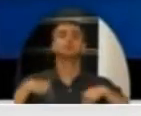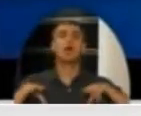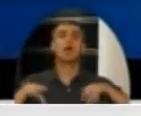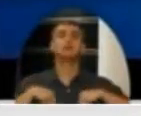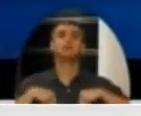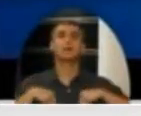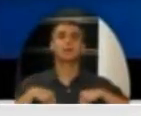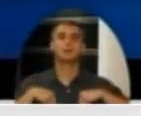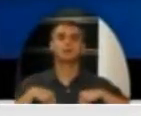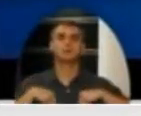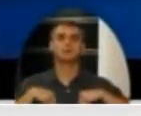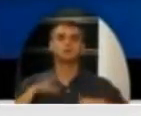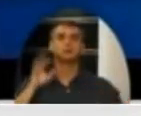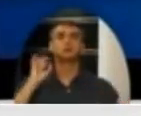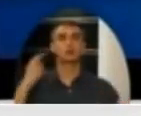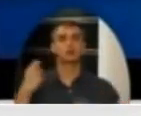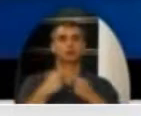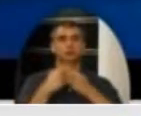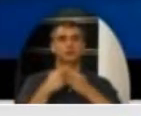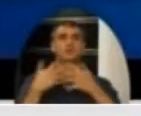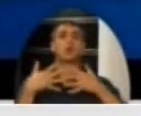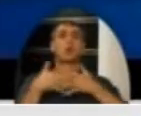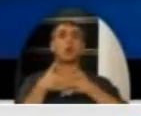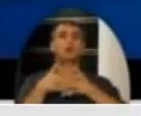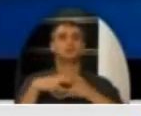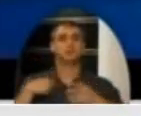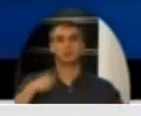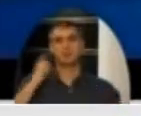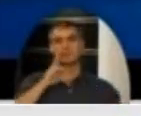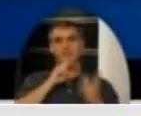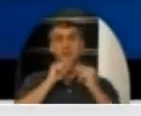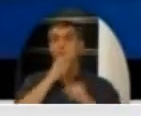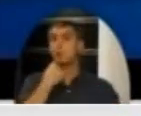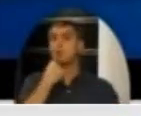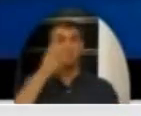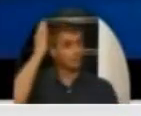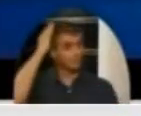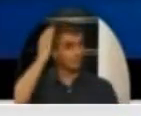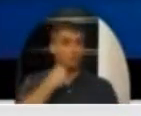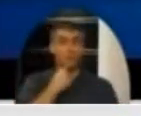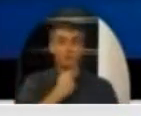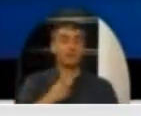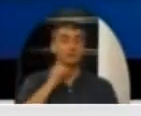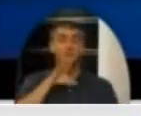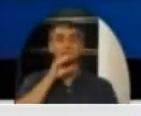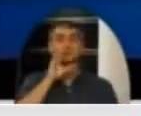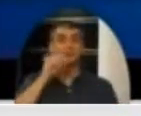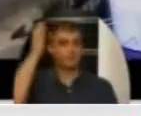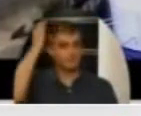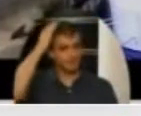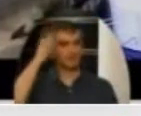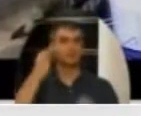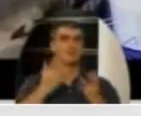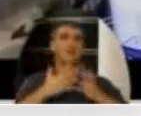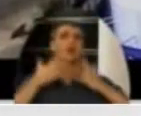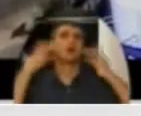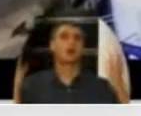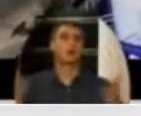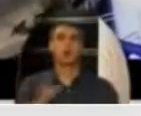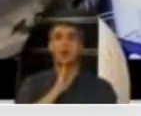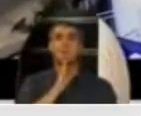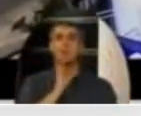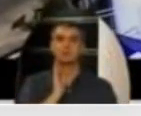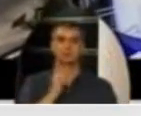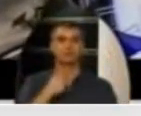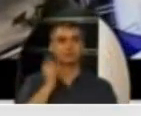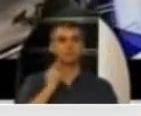הסכמה של השותפות הקואליציוניות. אני חייב לדבר, הוא הזכיר את בנט בשמו, אני חייב לדבר עם בנט, זה מהלך גדול, בעייתי,